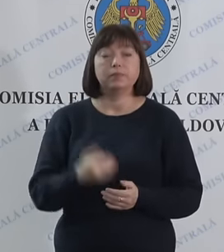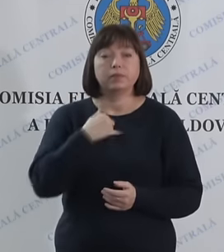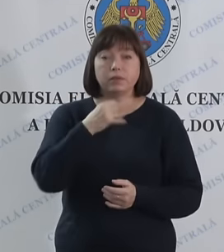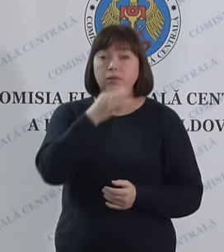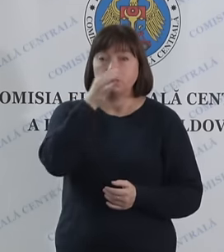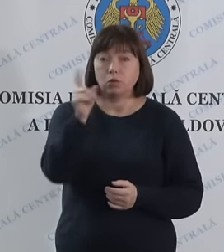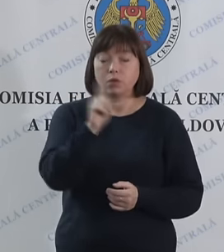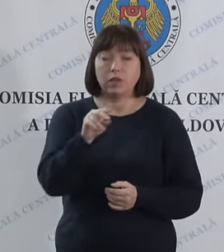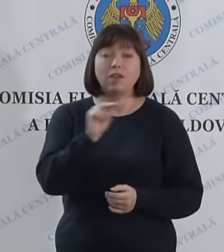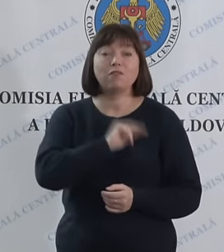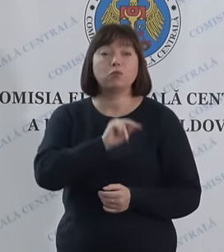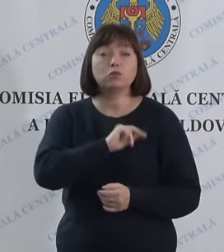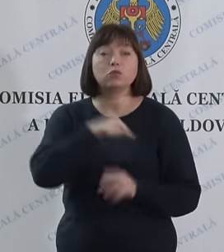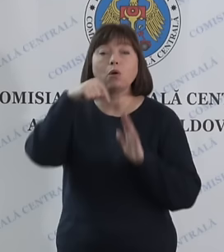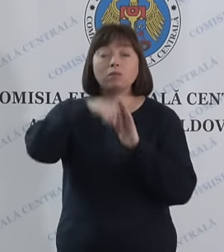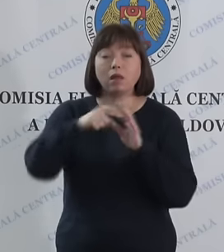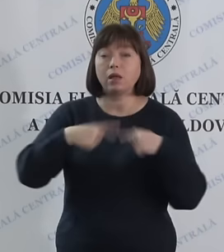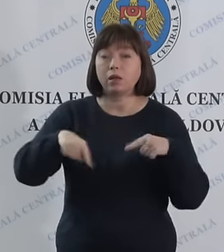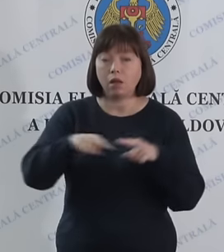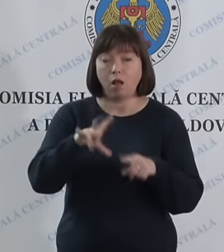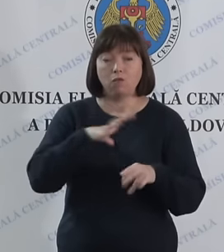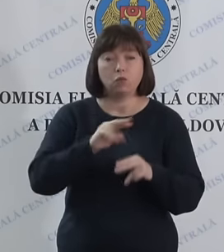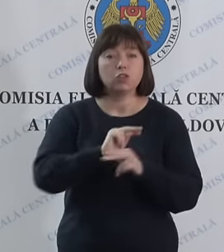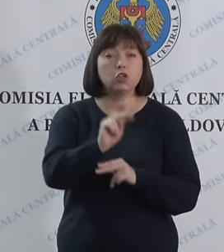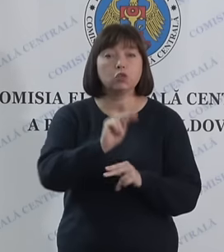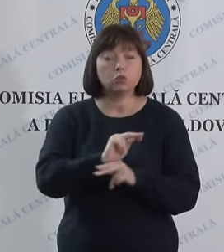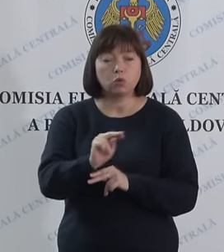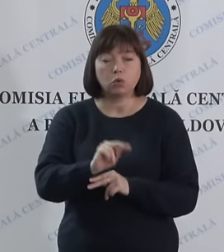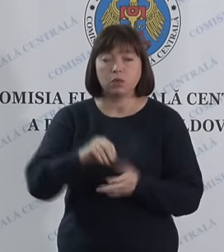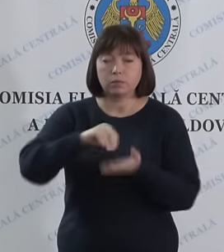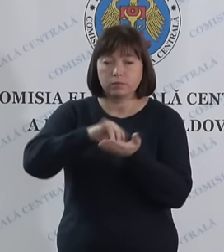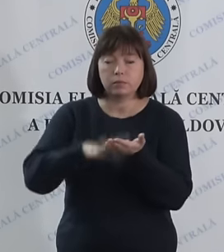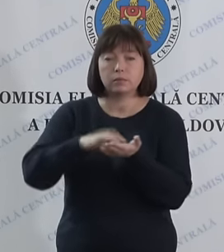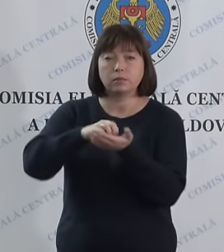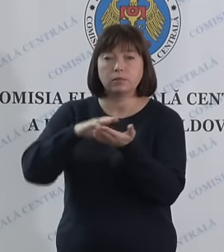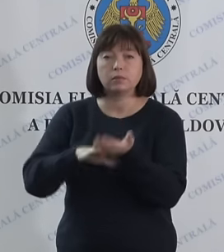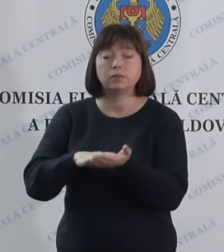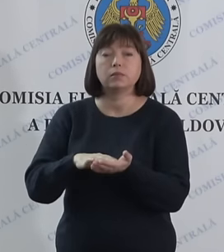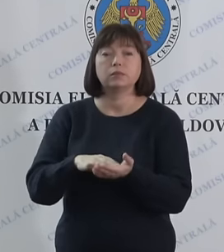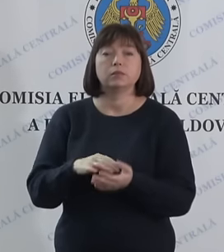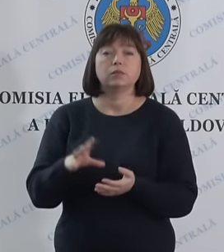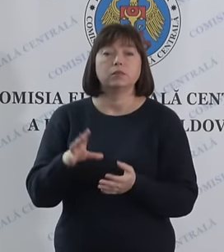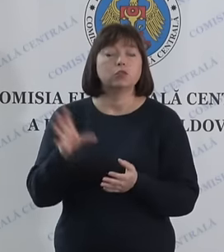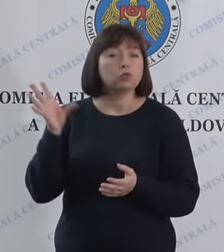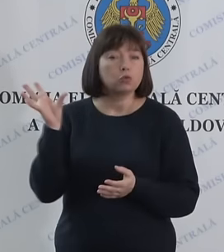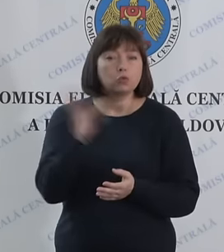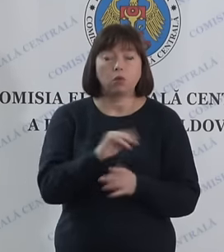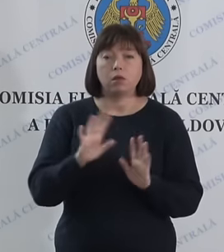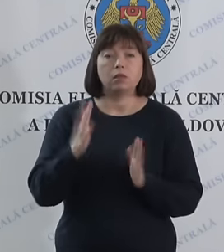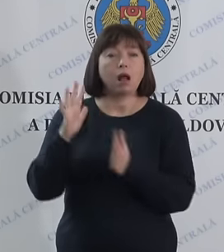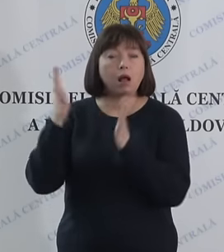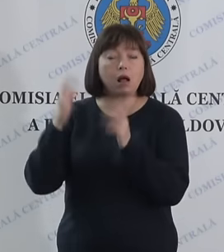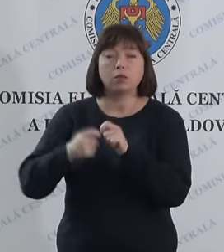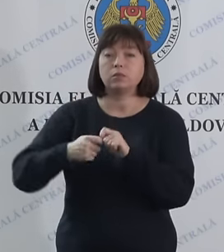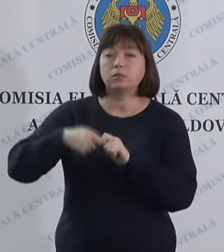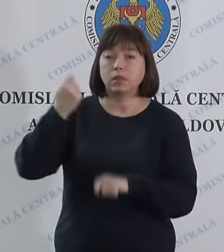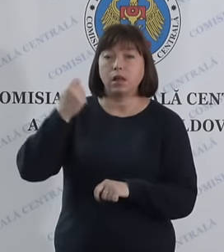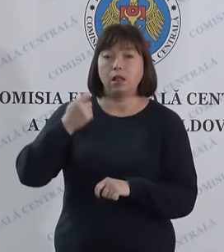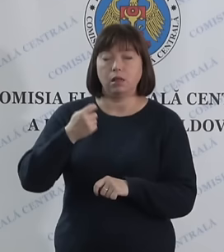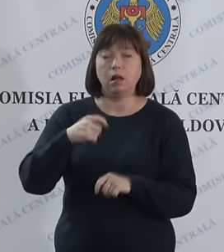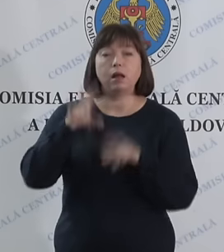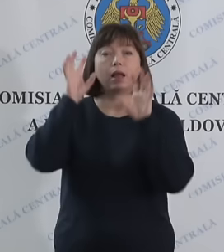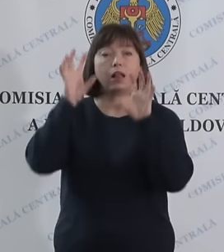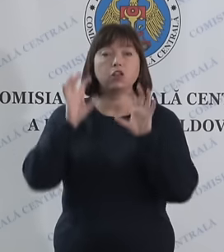Menționăm că funcționarii electorale au fost instruiți să fixeze și să documenteze toate cazurile de încălcare